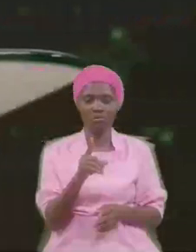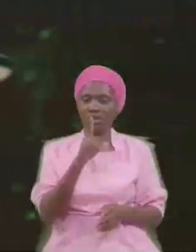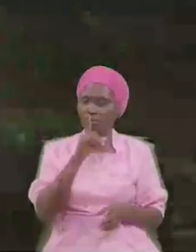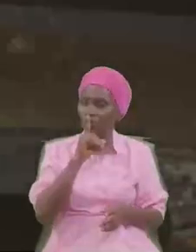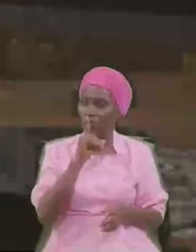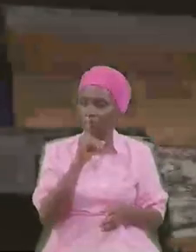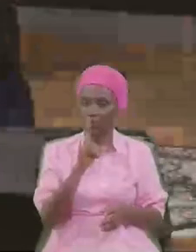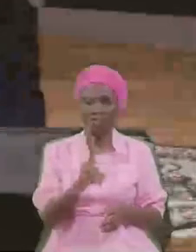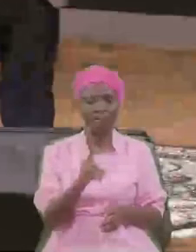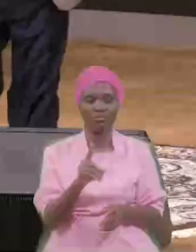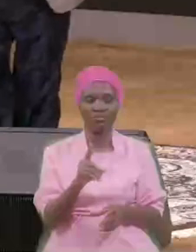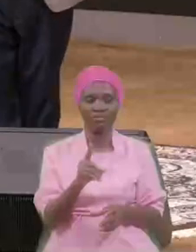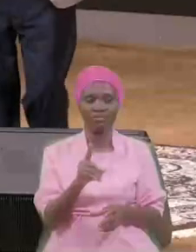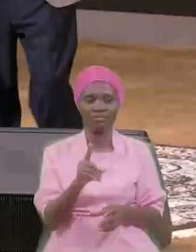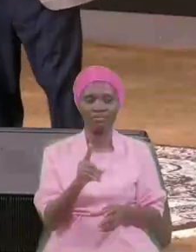certainement,